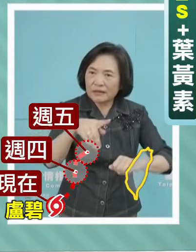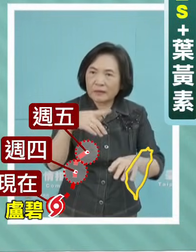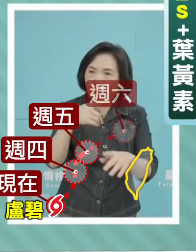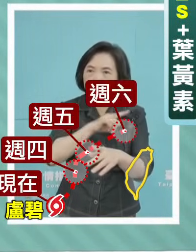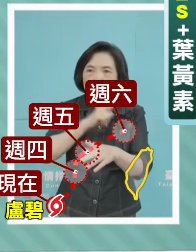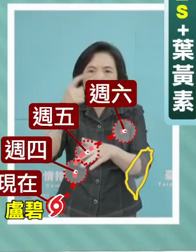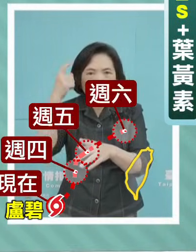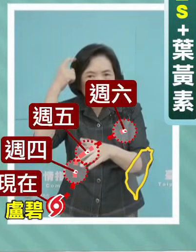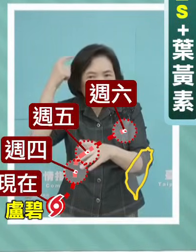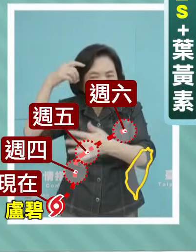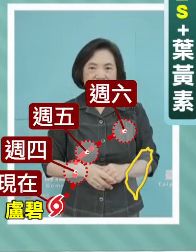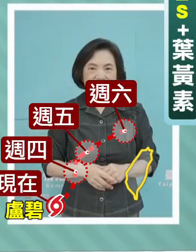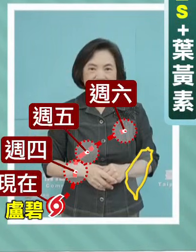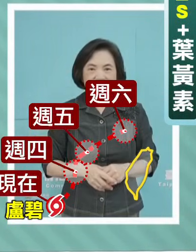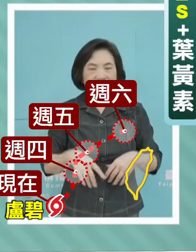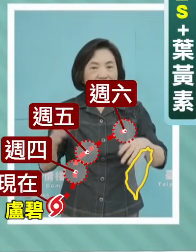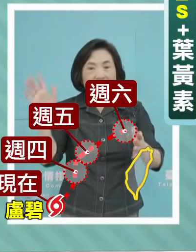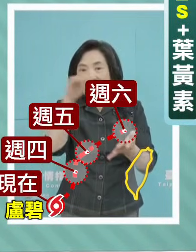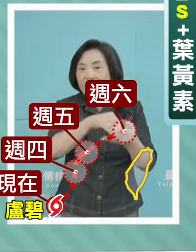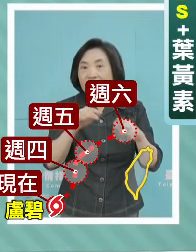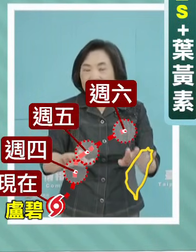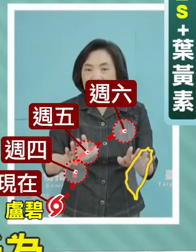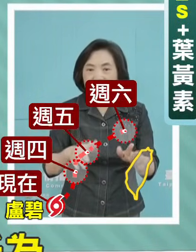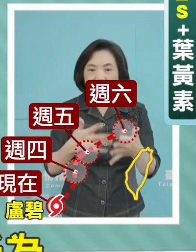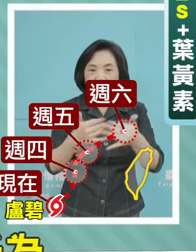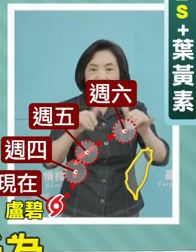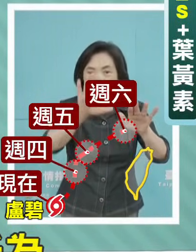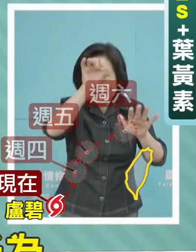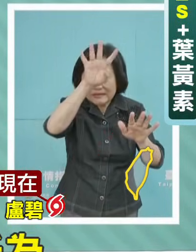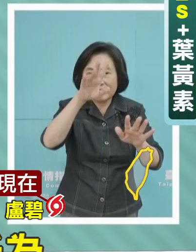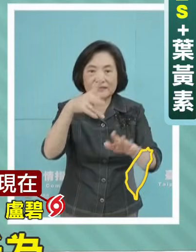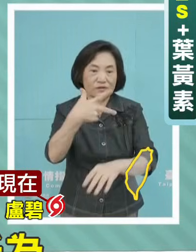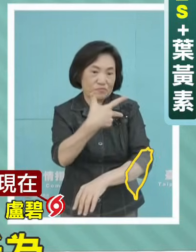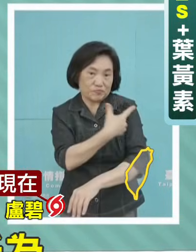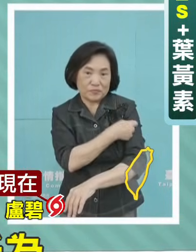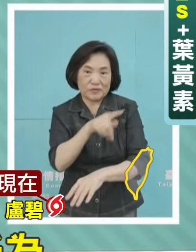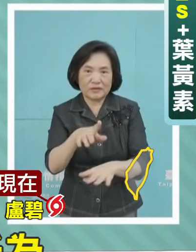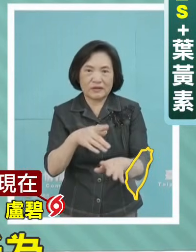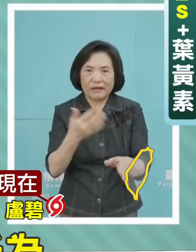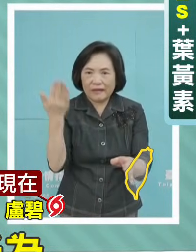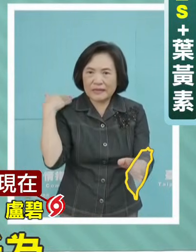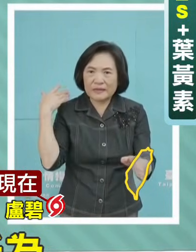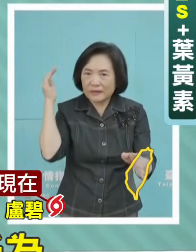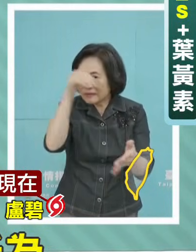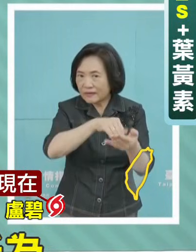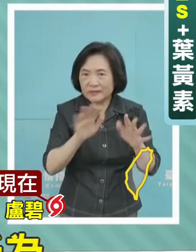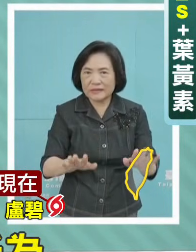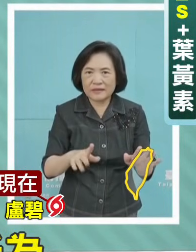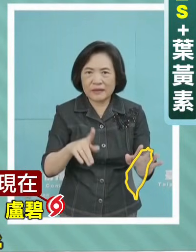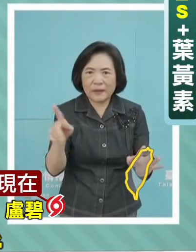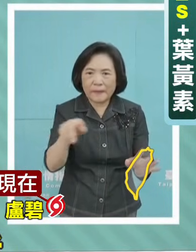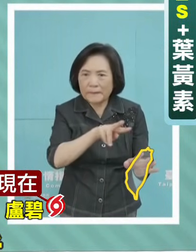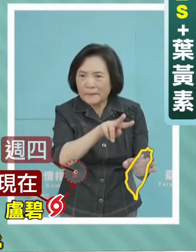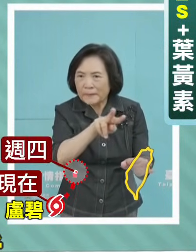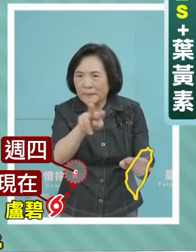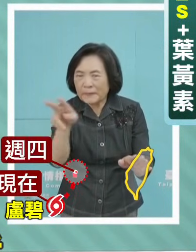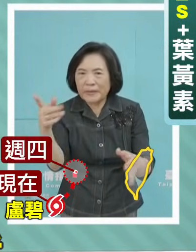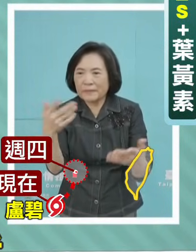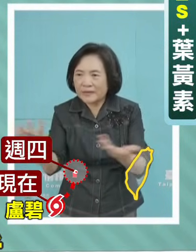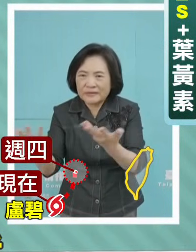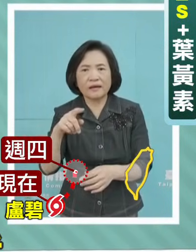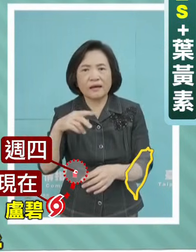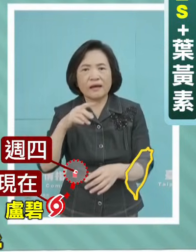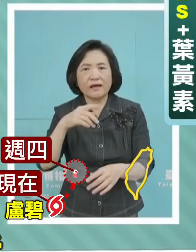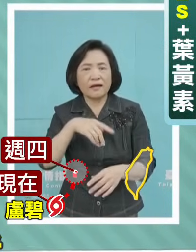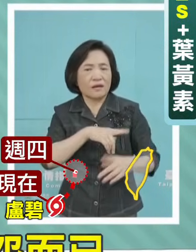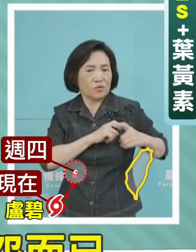放在你的考虑里面。到现在为止，民进党在疫苗所作所为没有办法说服柯文